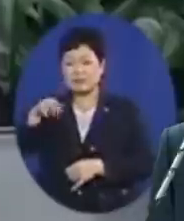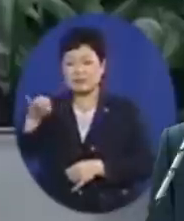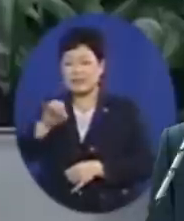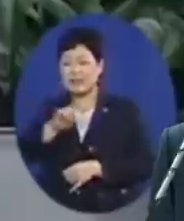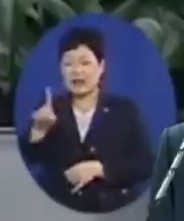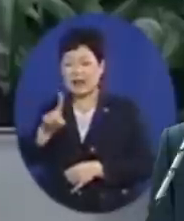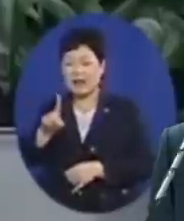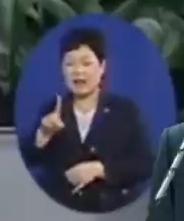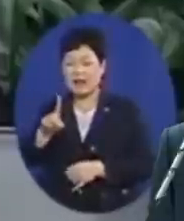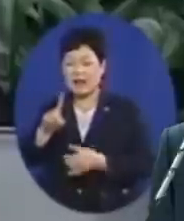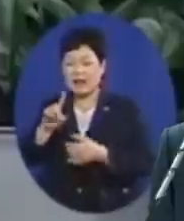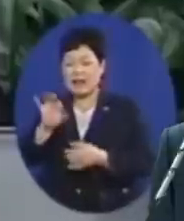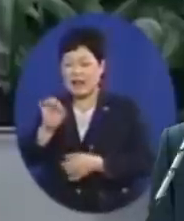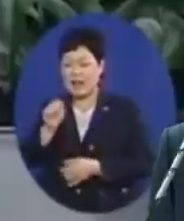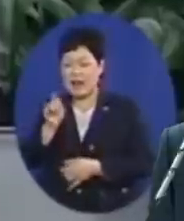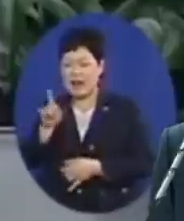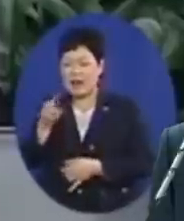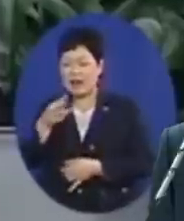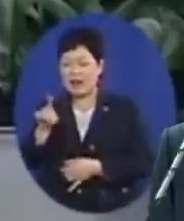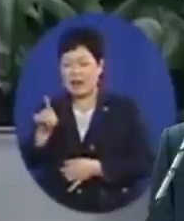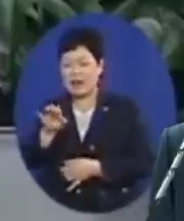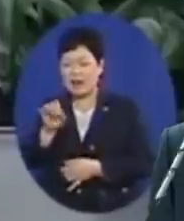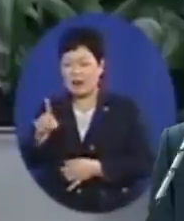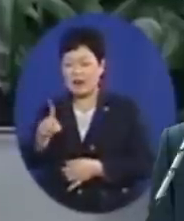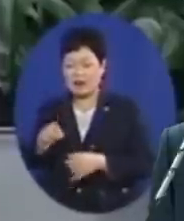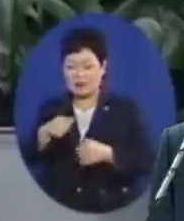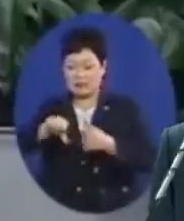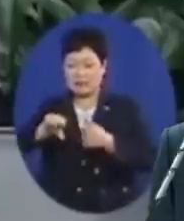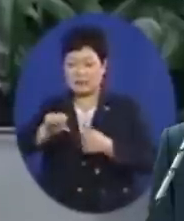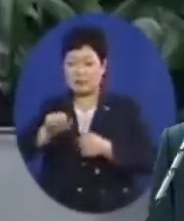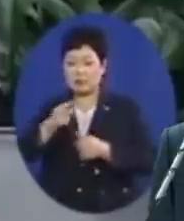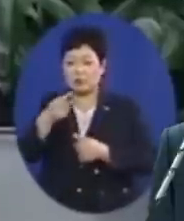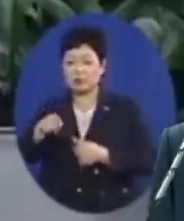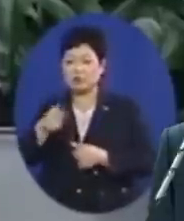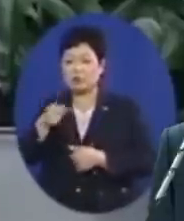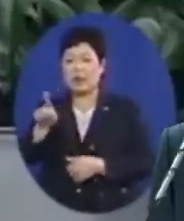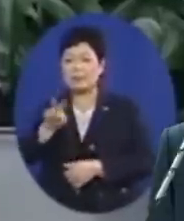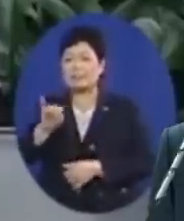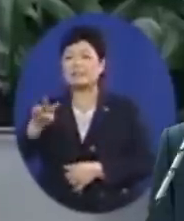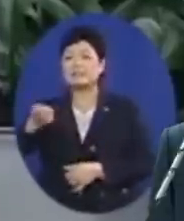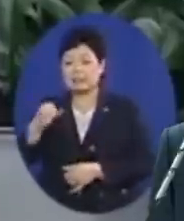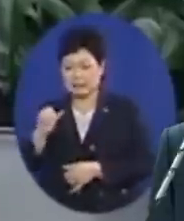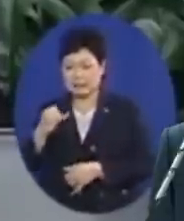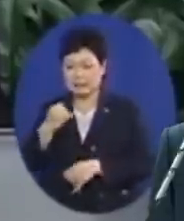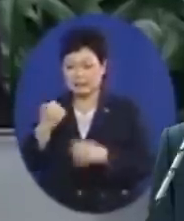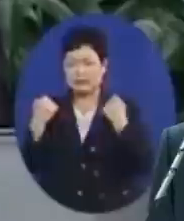헬라어로는 익수시아라고 말합니다. 자식이 가진 것은 두나미스입니다. 두나미스.